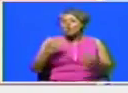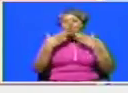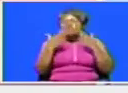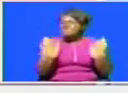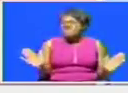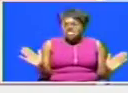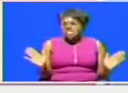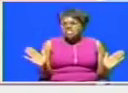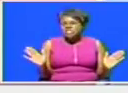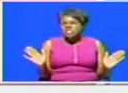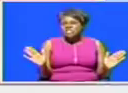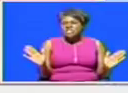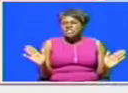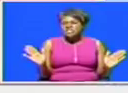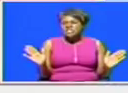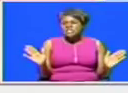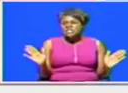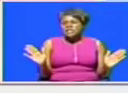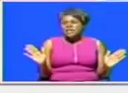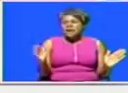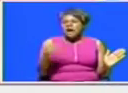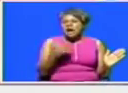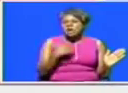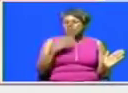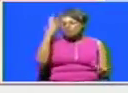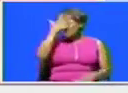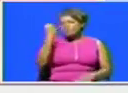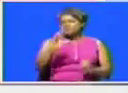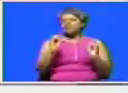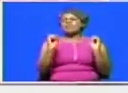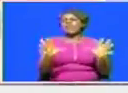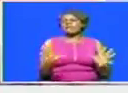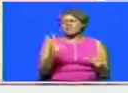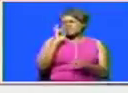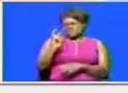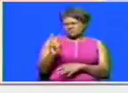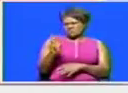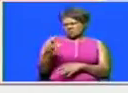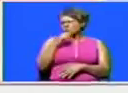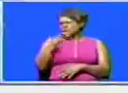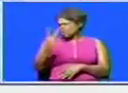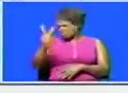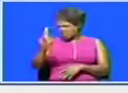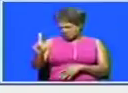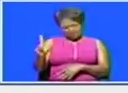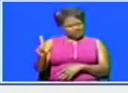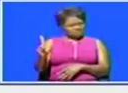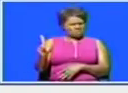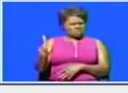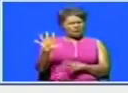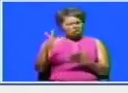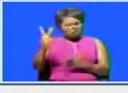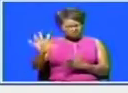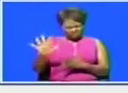ndio onekane wako young, lakini hawako young. Tayari hauna nuru kwa uso yako. Mtu akikuangalia unamwambia uko na miaka 21 ama